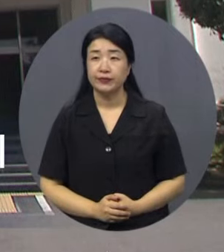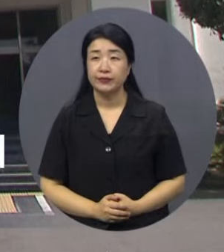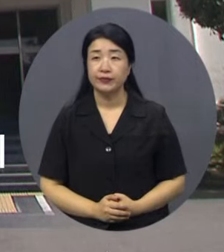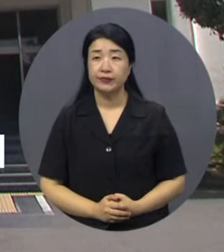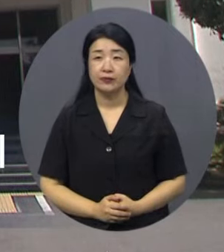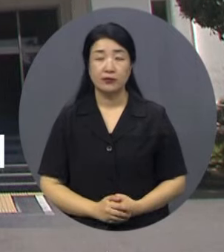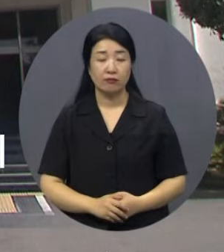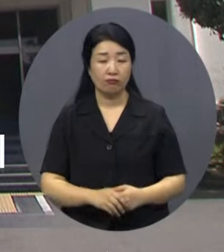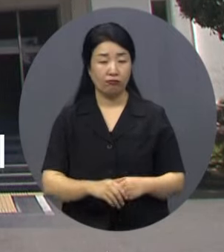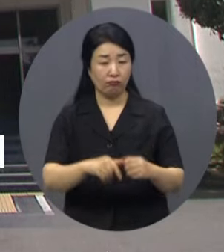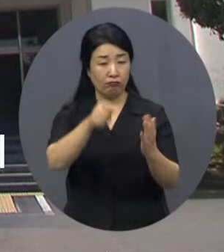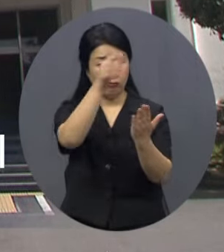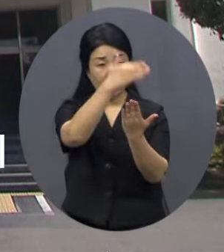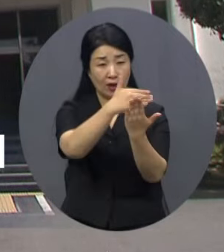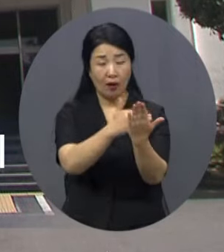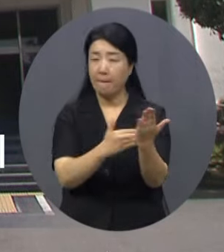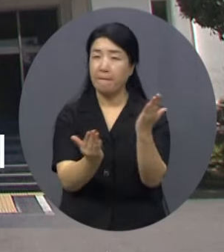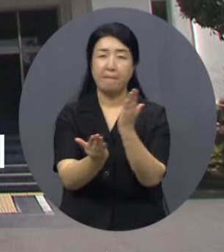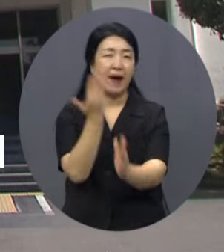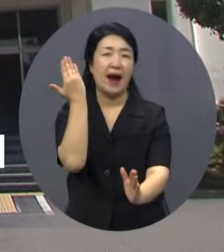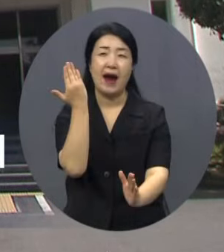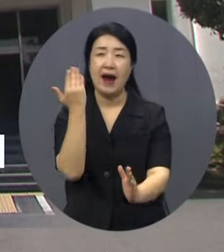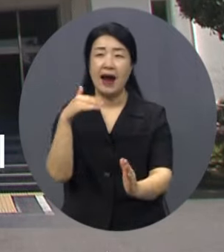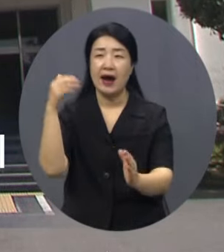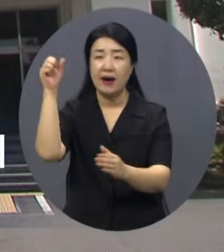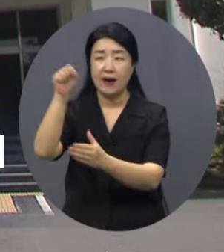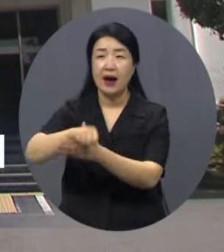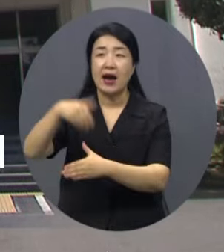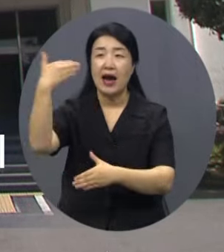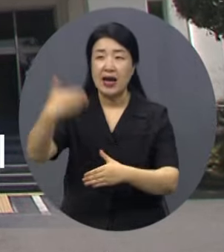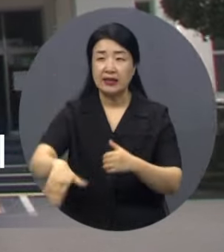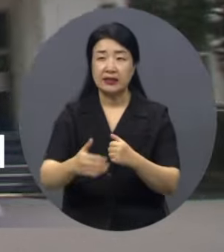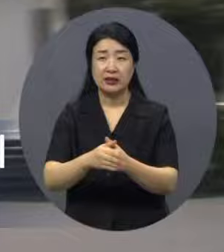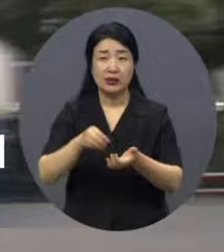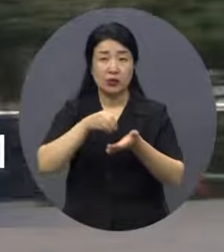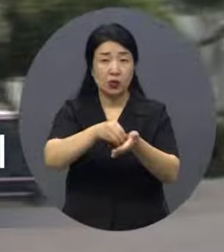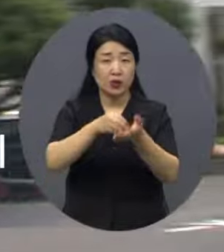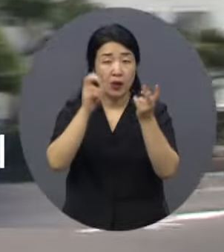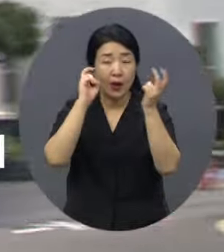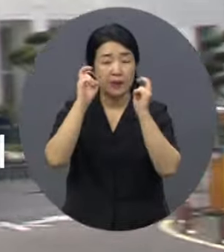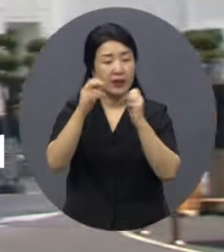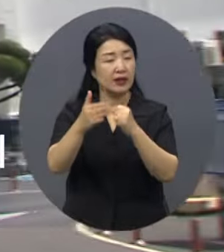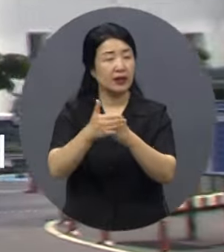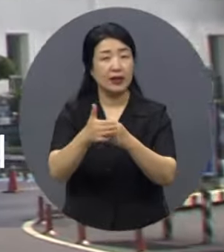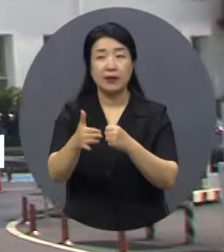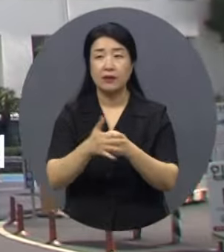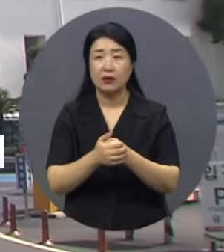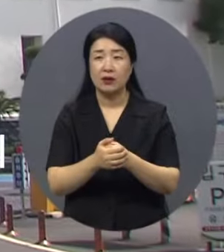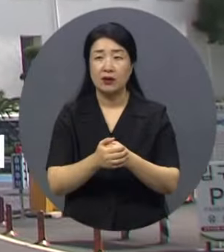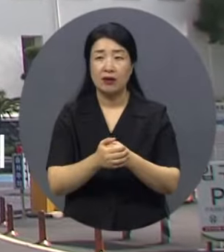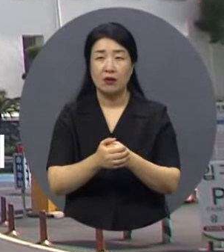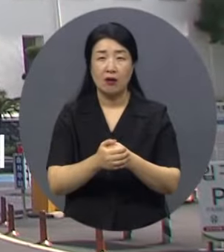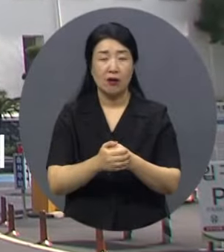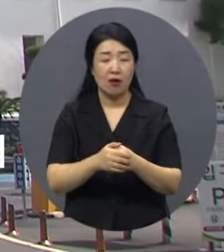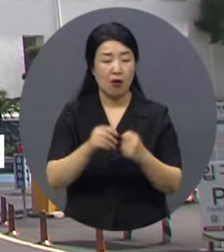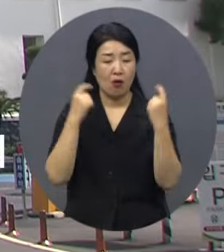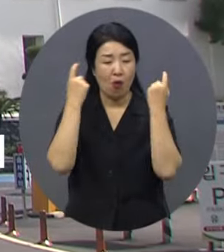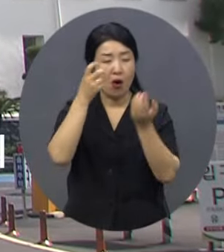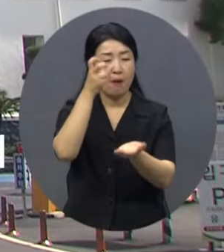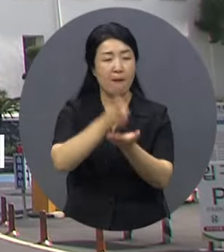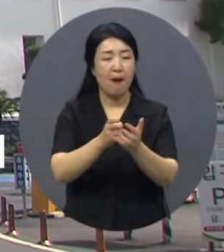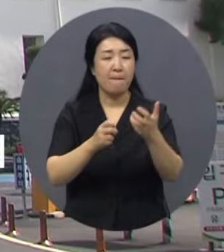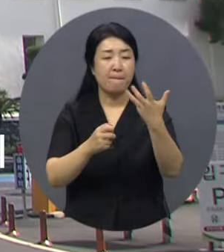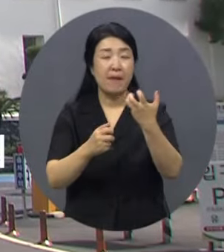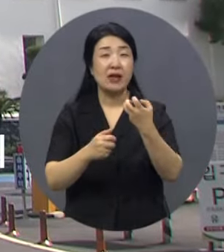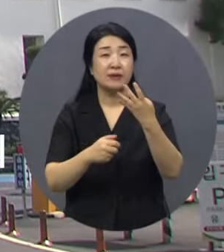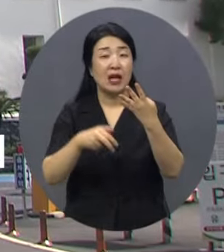않아서 제가 등록 수리를 하지 않았어요. 그리고 등록되지 않은 업체이기 때문에 관광진흥법 84조에